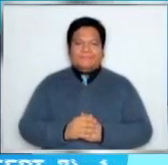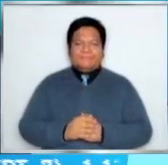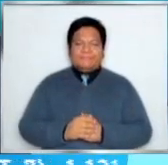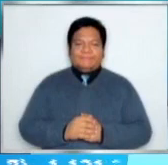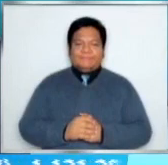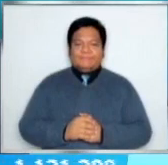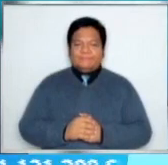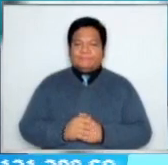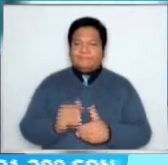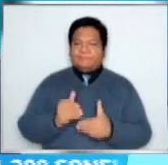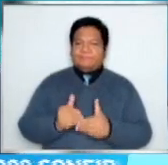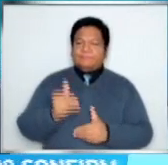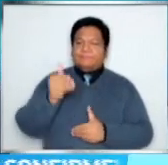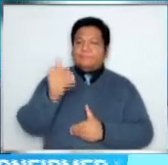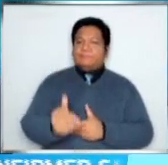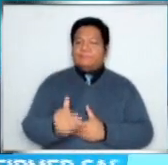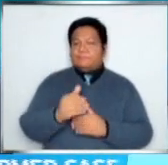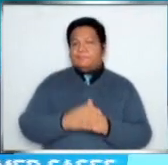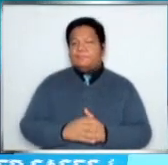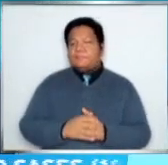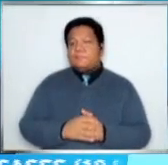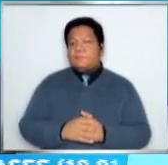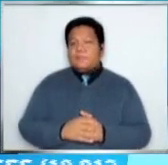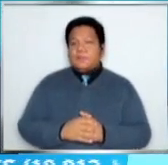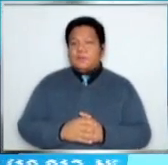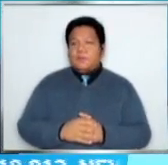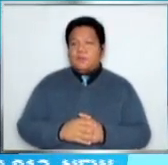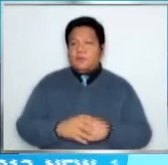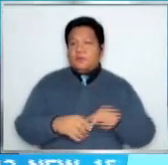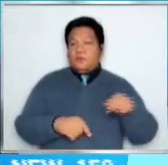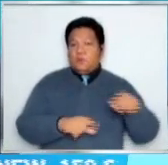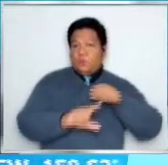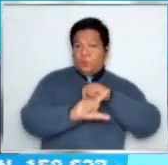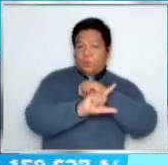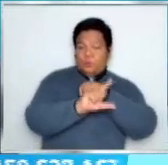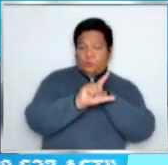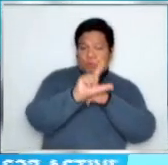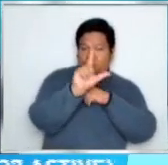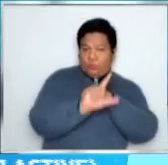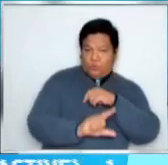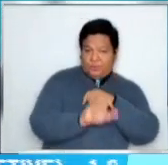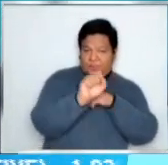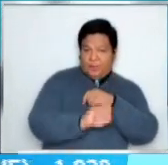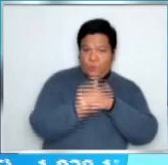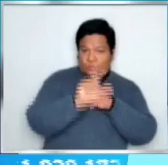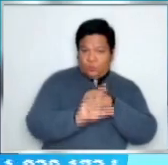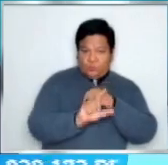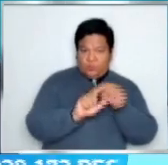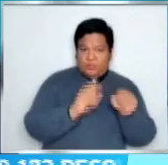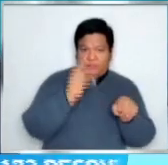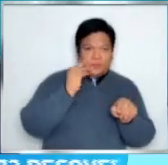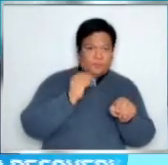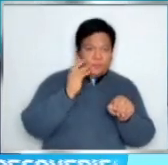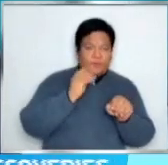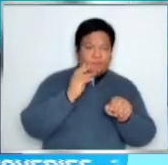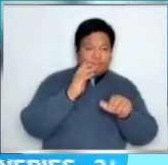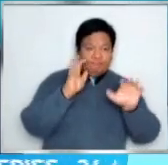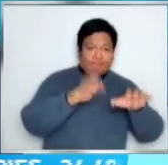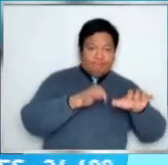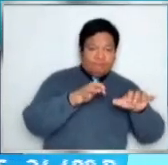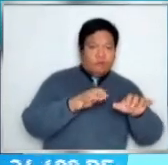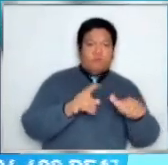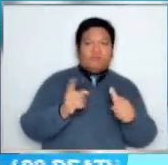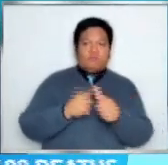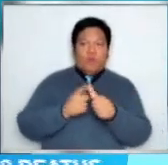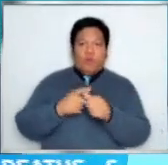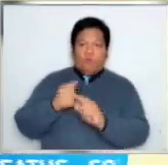Bago pa man maranasan sa Southern Luzon ang hagupit ng bagyong Julina, nagpabaha na ito sa Masbate at Romblon sa Bicol Region. Narito